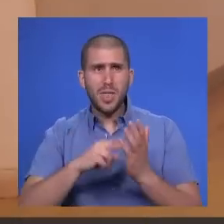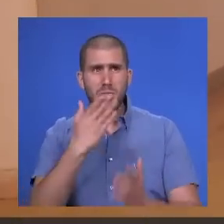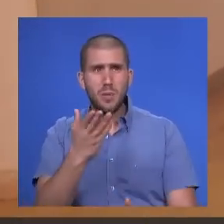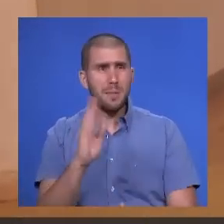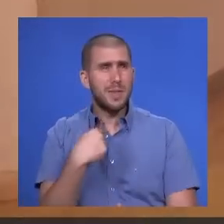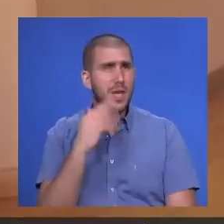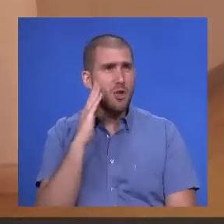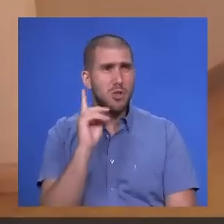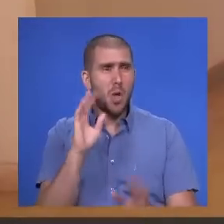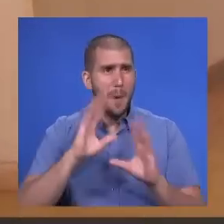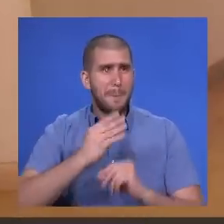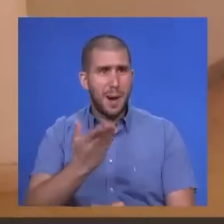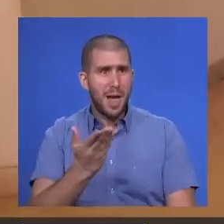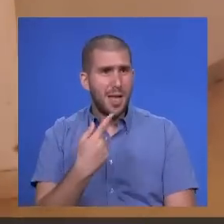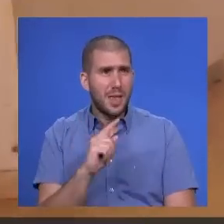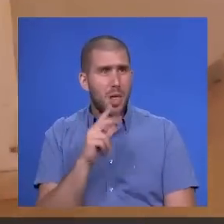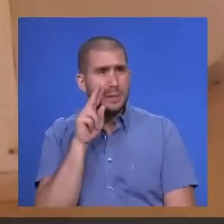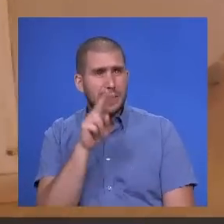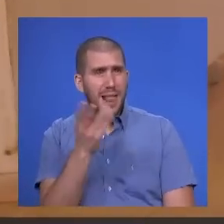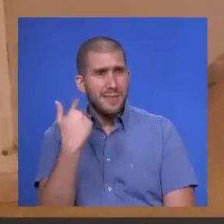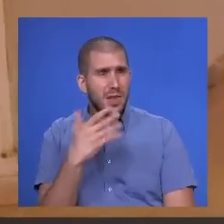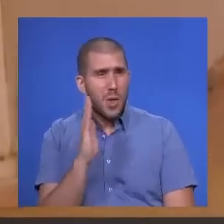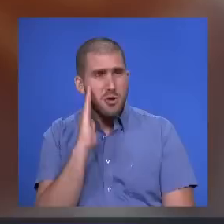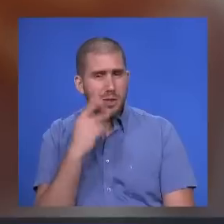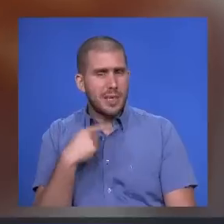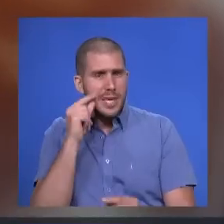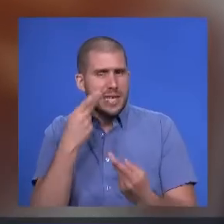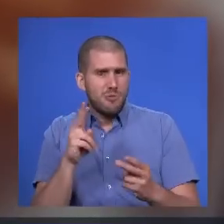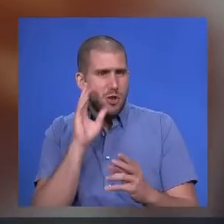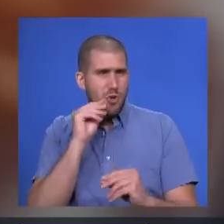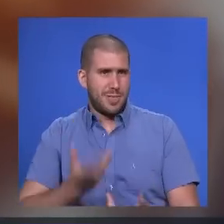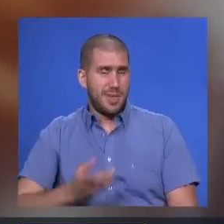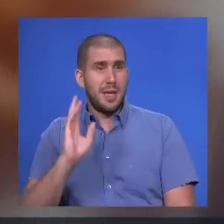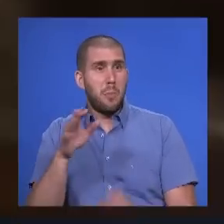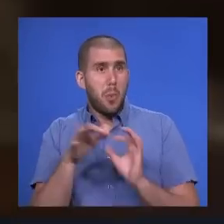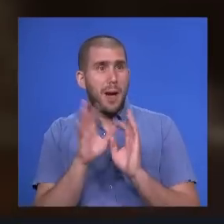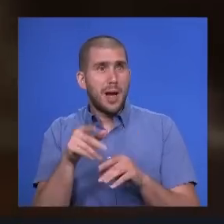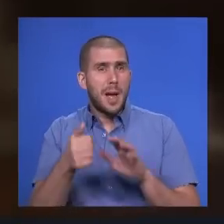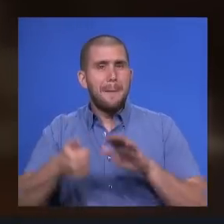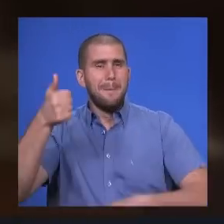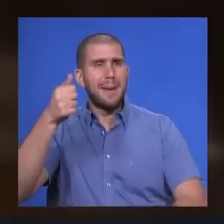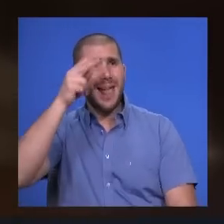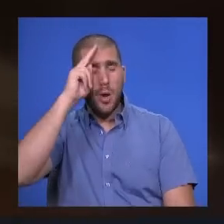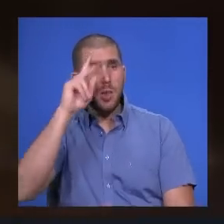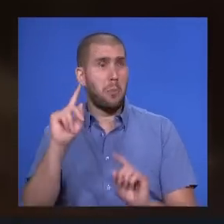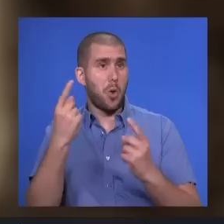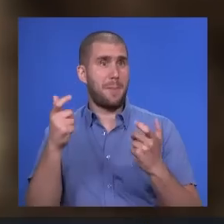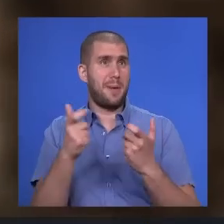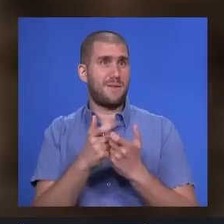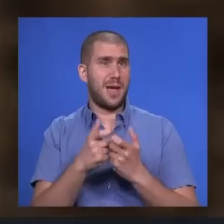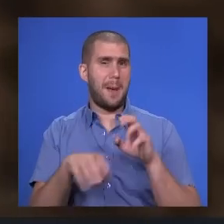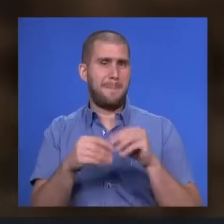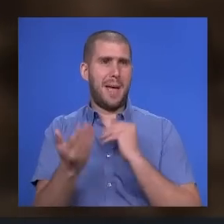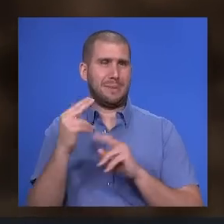אני לא ישן איתה בלילה, אבל אם לא מסתכל, לפני שאני לא הולך לישון, אני לא נרדם. הוא מחובר גם לקודקודים של הליכוד, בכל זאת, מפלגה עם